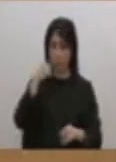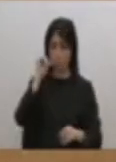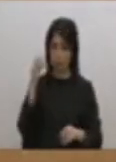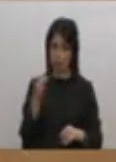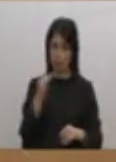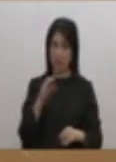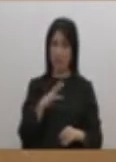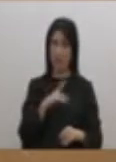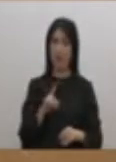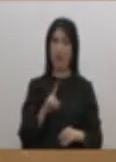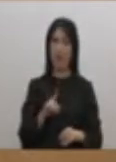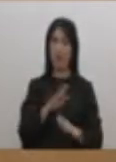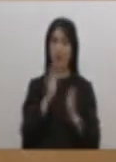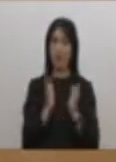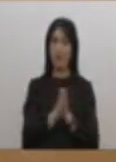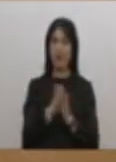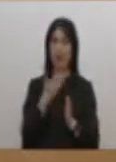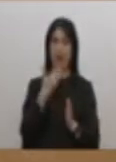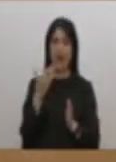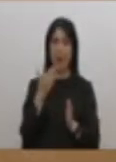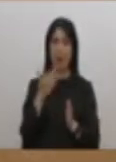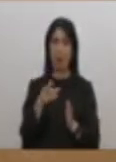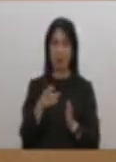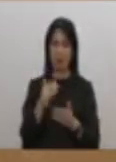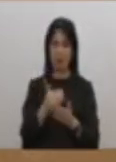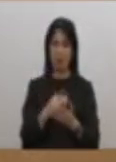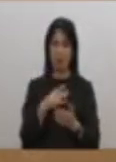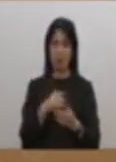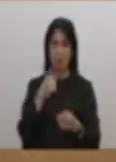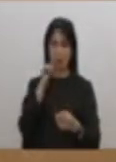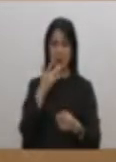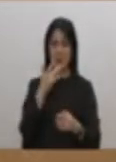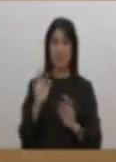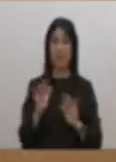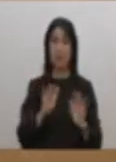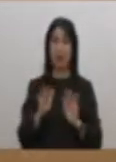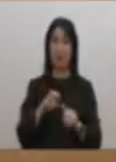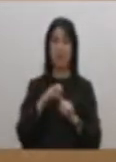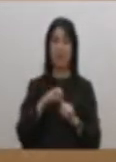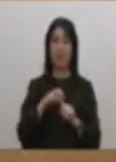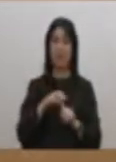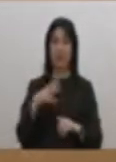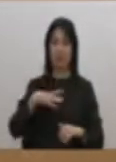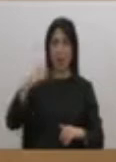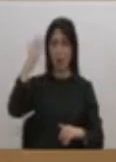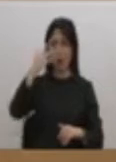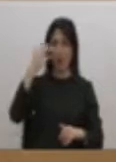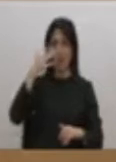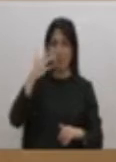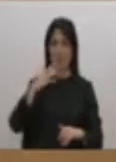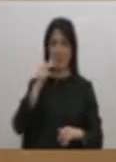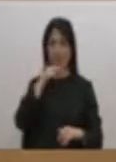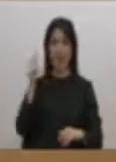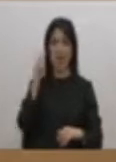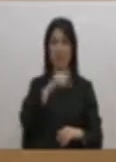intereso esi koro, a esteli gamosulis inspiracija e koro, gushin nacionaluri mozdravobis liderma, kartuli ocneba, daga